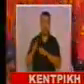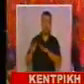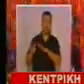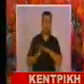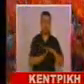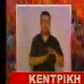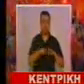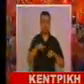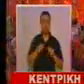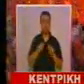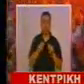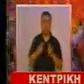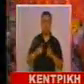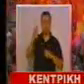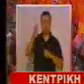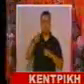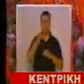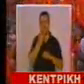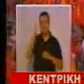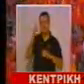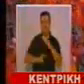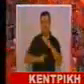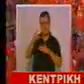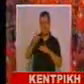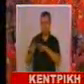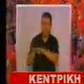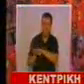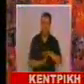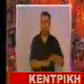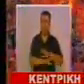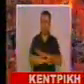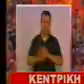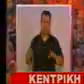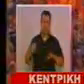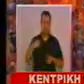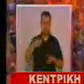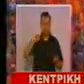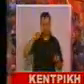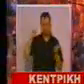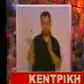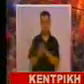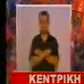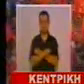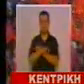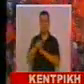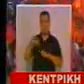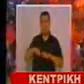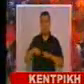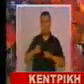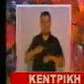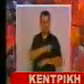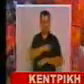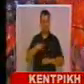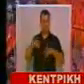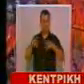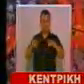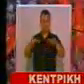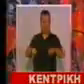το φασιστικό μόρφωμα της Χρυσής Αυγής. Θα ανατρέψουμε τα σχέδια της άρχουσας τάξης